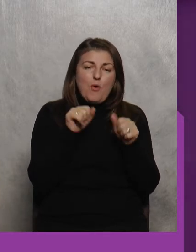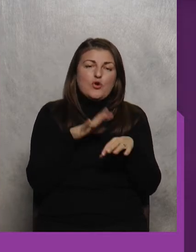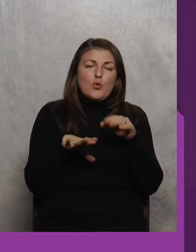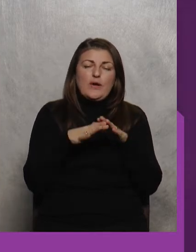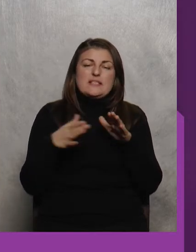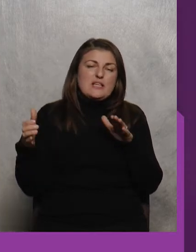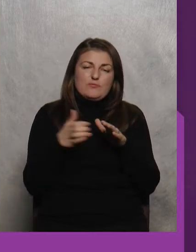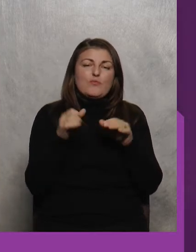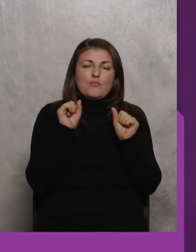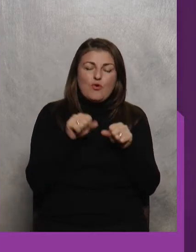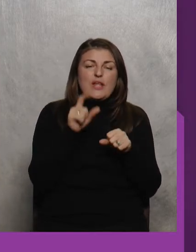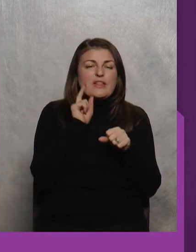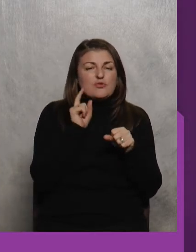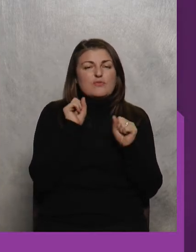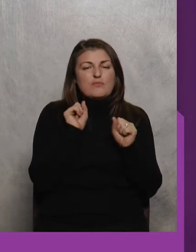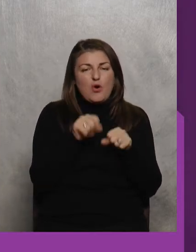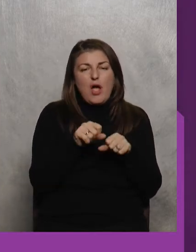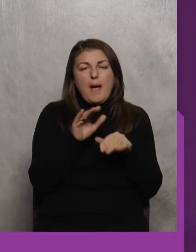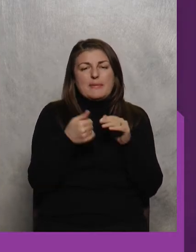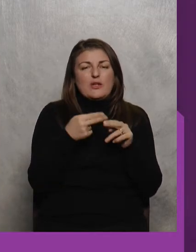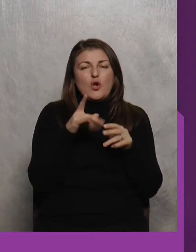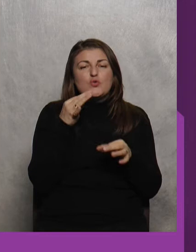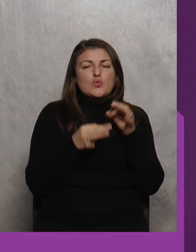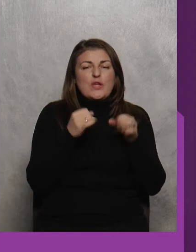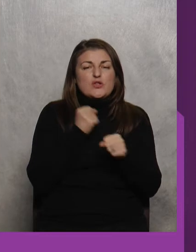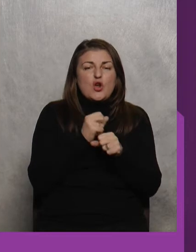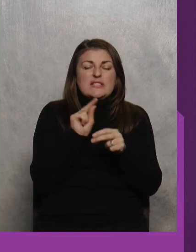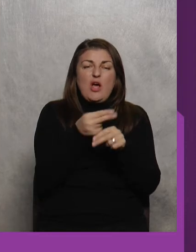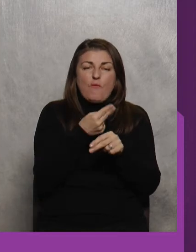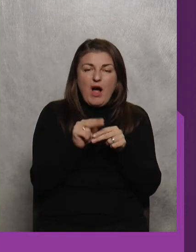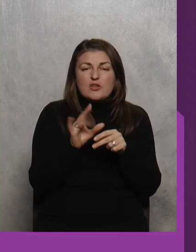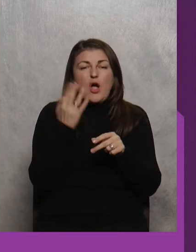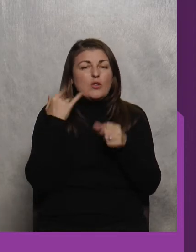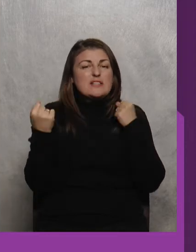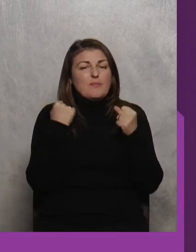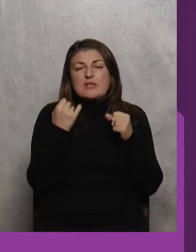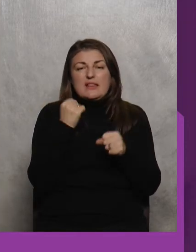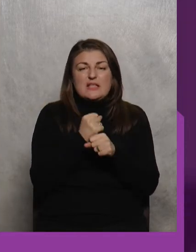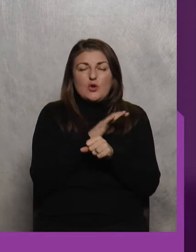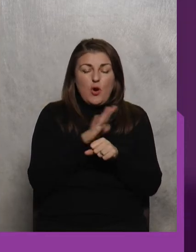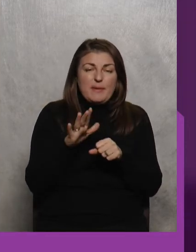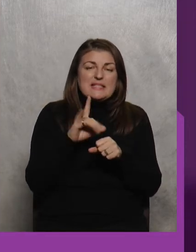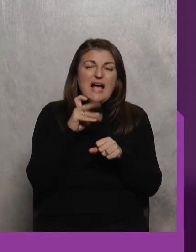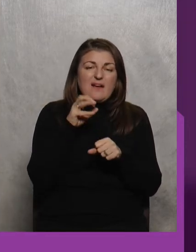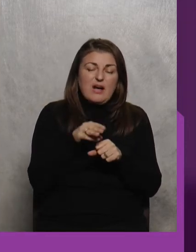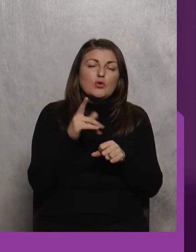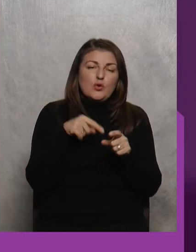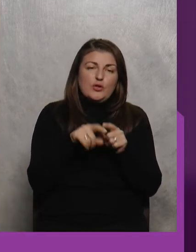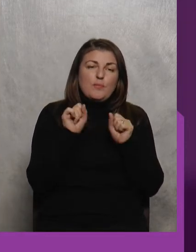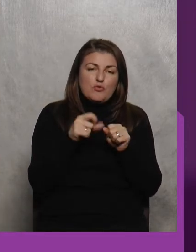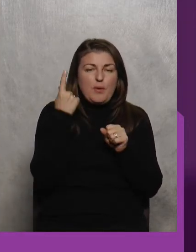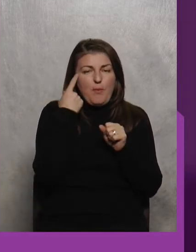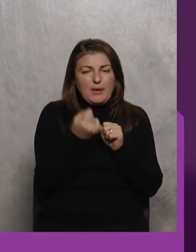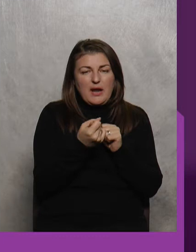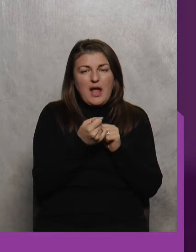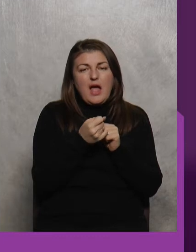так, да, робити? Можна, тільки тимчасовий. Після того, як суддя зробить зауваження, і коли спортсмен не зробить захвату, тоді тільки